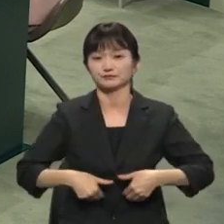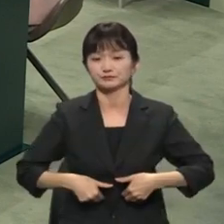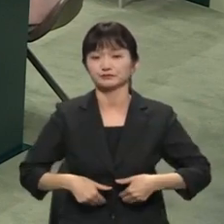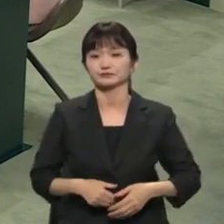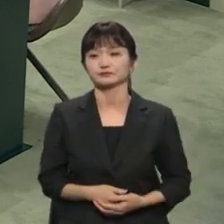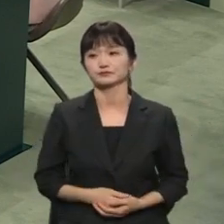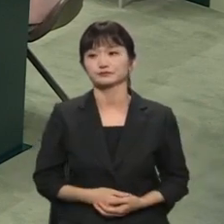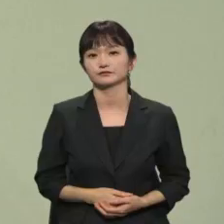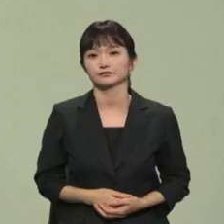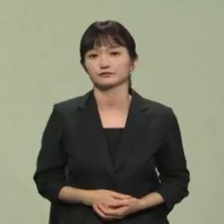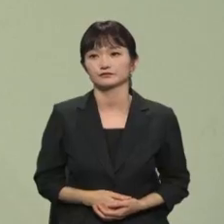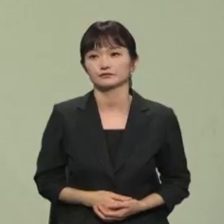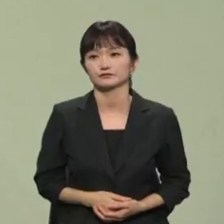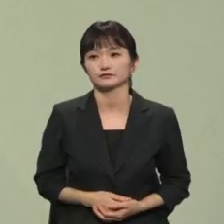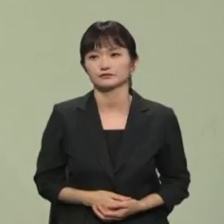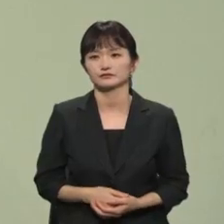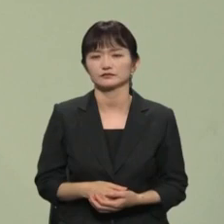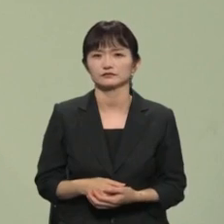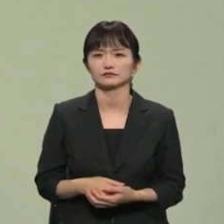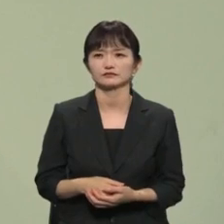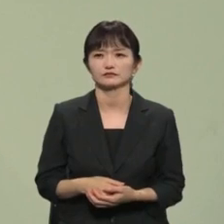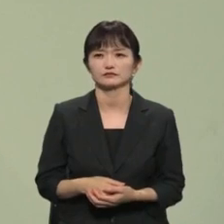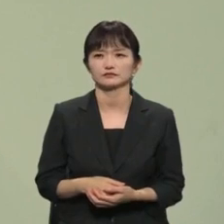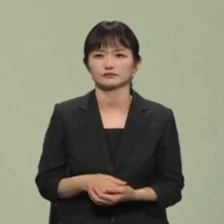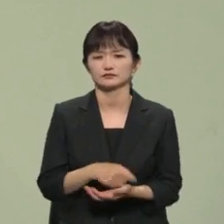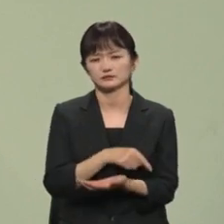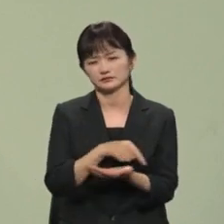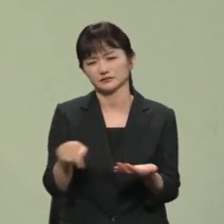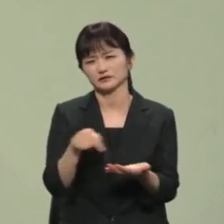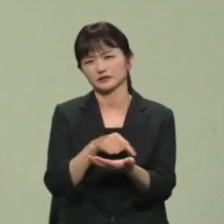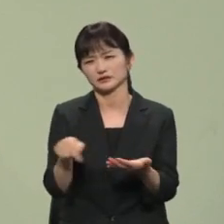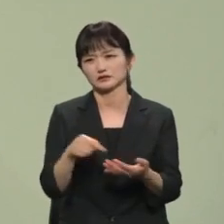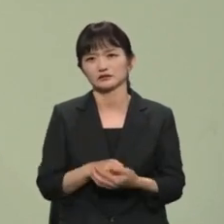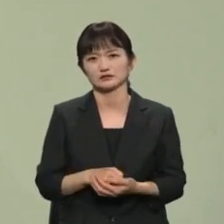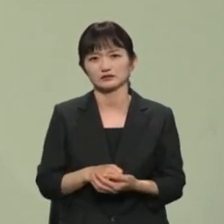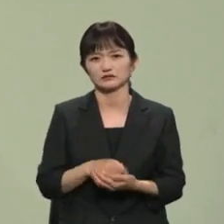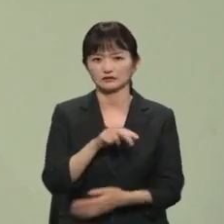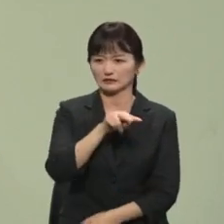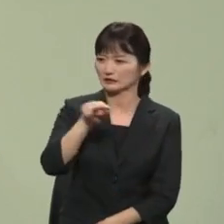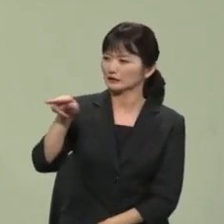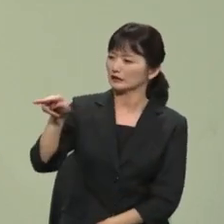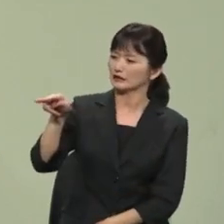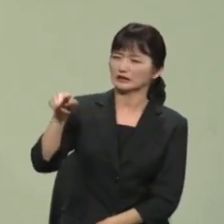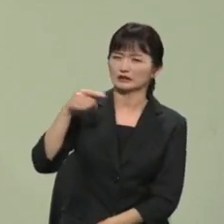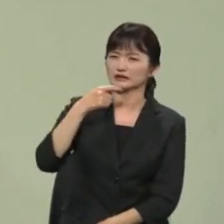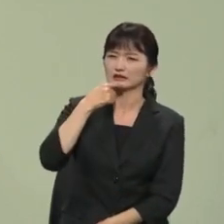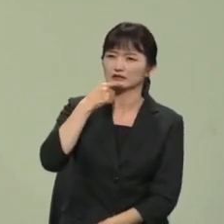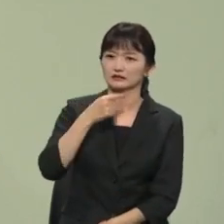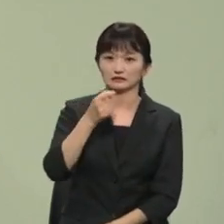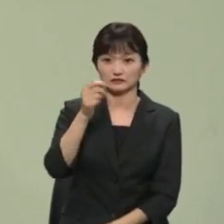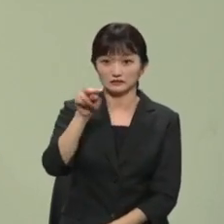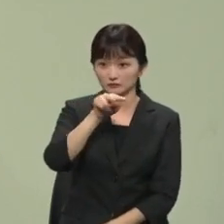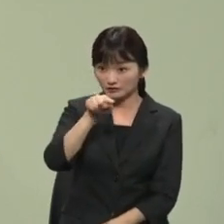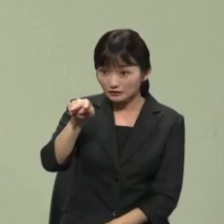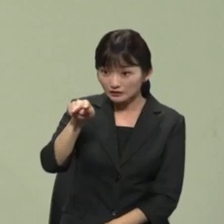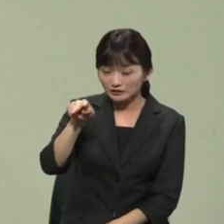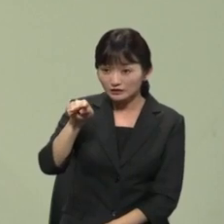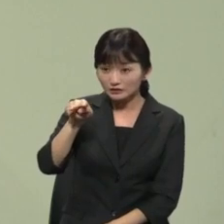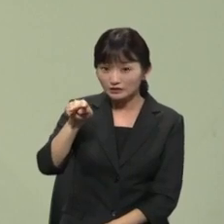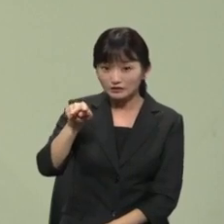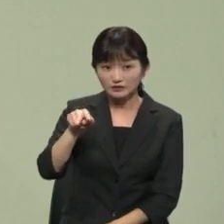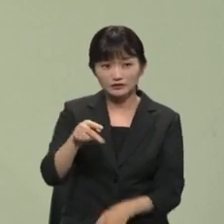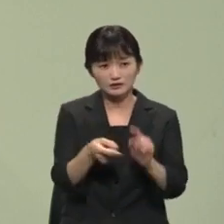필요하고 공해다라고 말씀하시는 분들 굉장히 많고요 뭐 미관상도 좋지 않을뿐만 아니라 TV 틀면 싸우는데